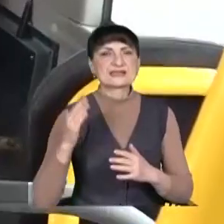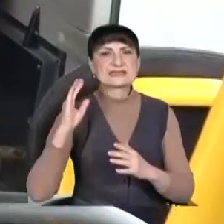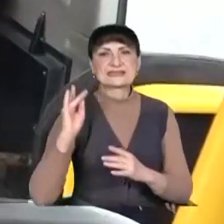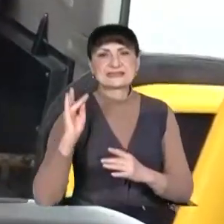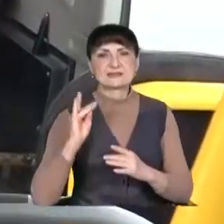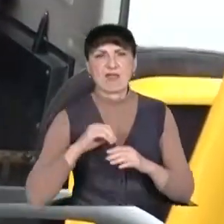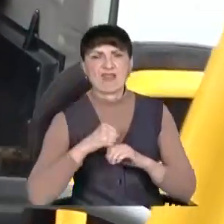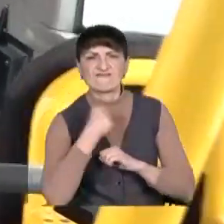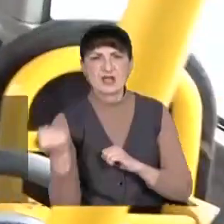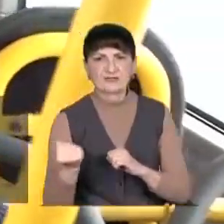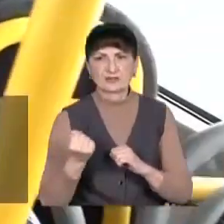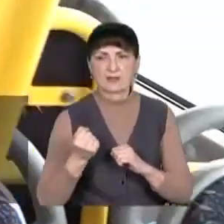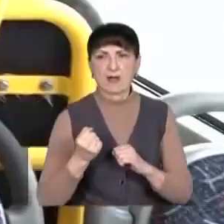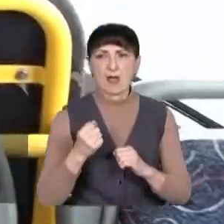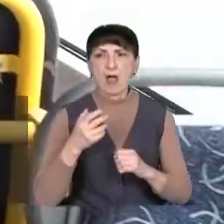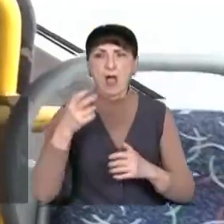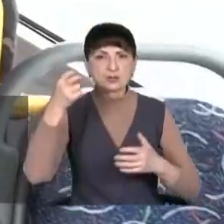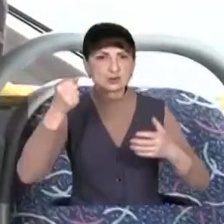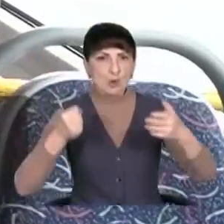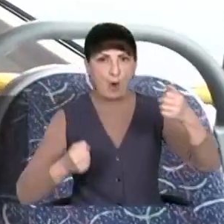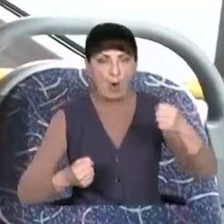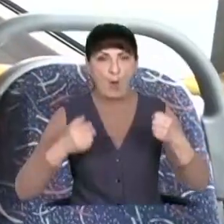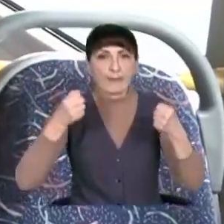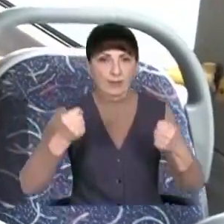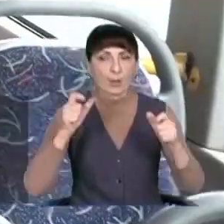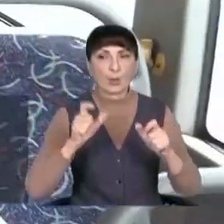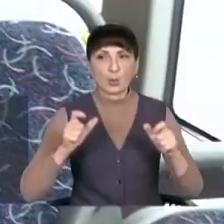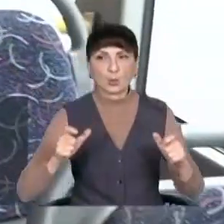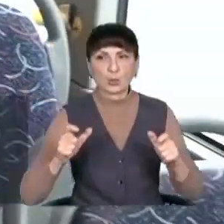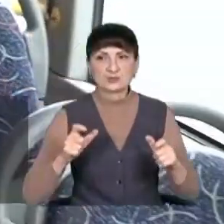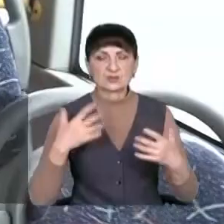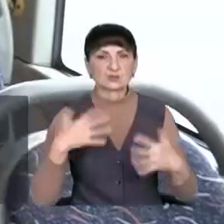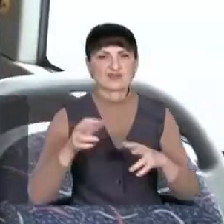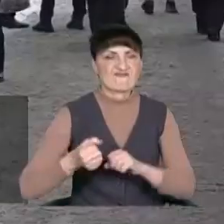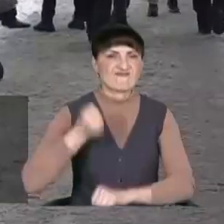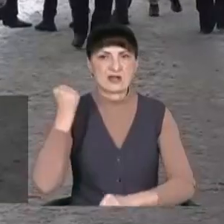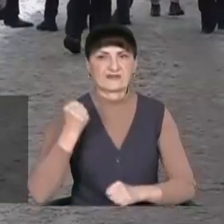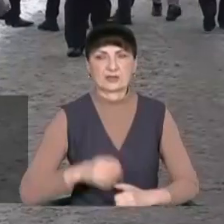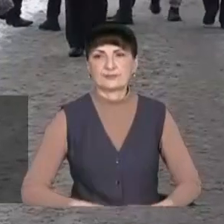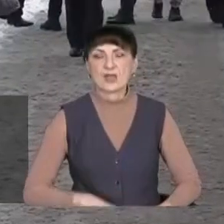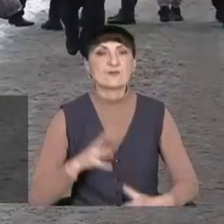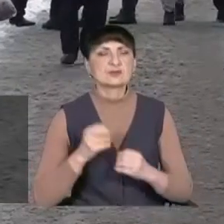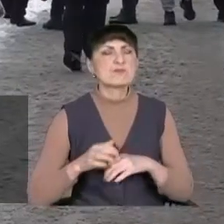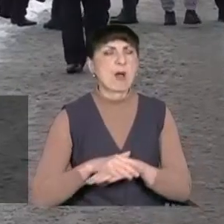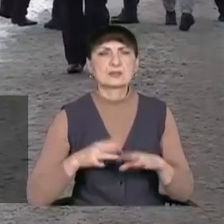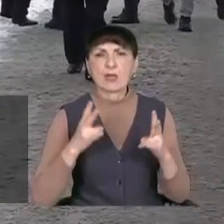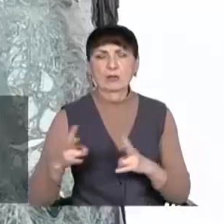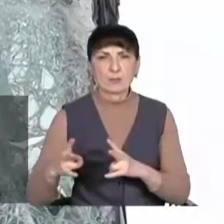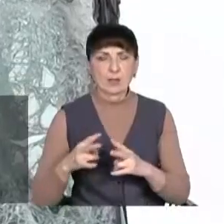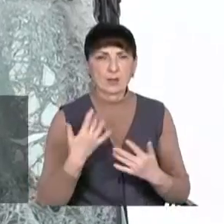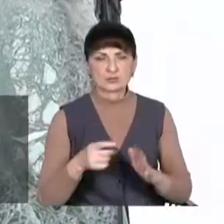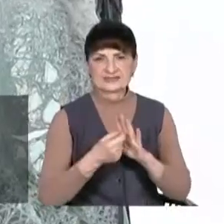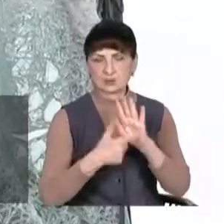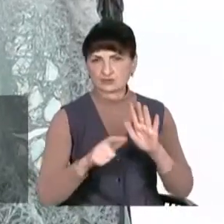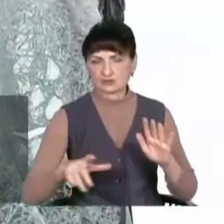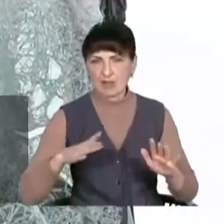сиденья, а стойки, за которые держатся пассажиры, и вовсе вырвало. В результате массового ДТП пострадали